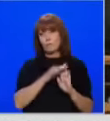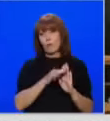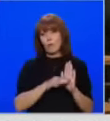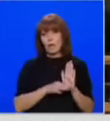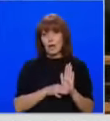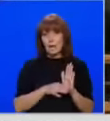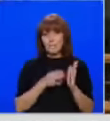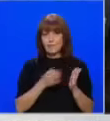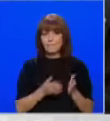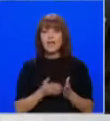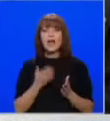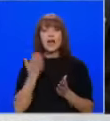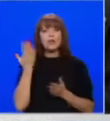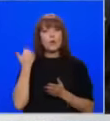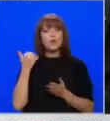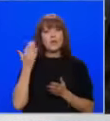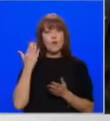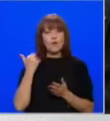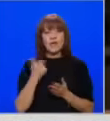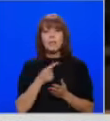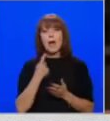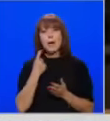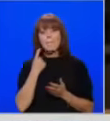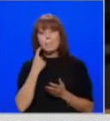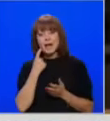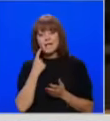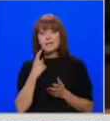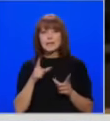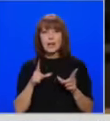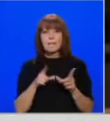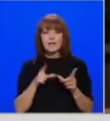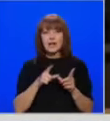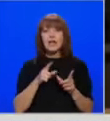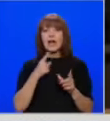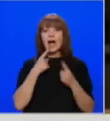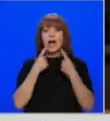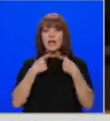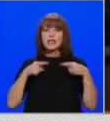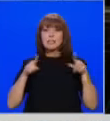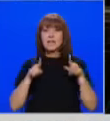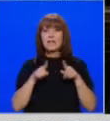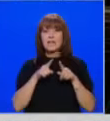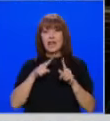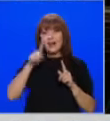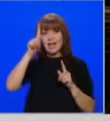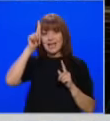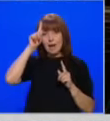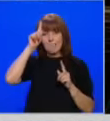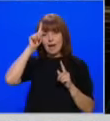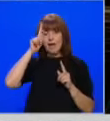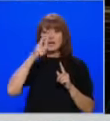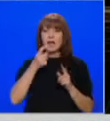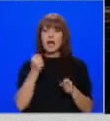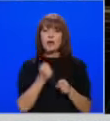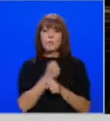текстове от библейските пророчества, както и творби на Брамс и Белини. Солист е германката Барбара Байер. Тя работи от години с